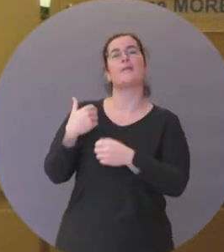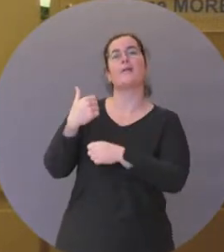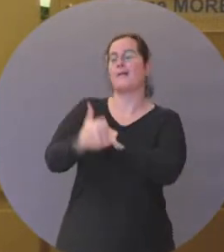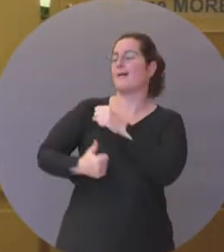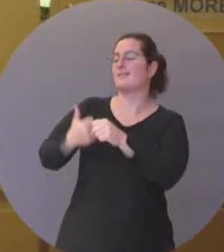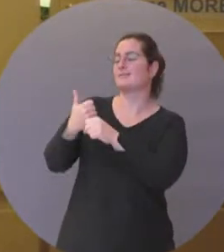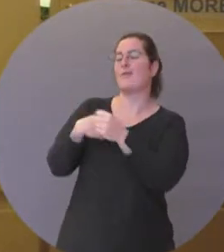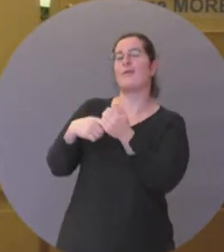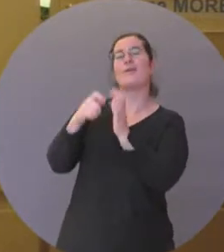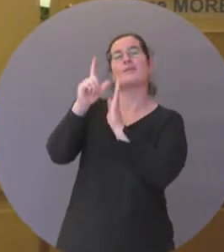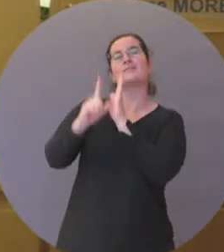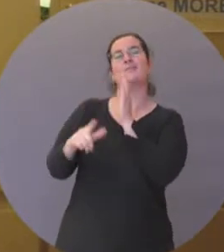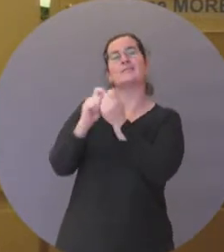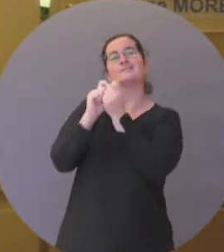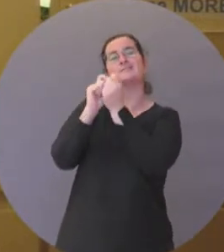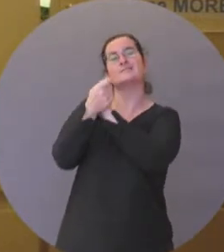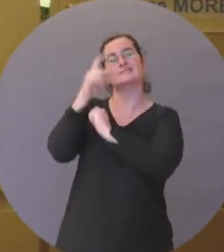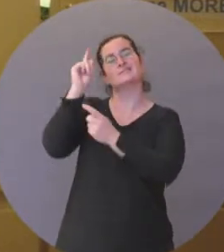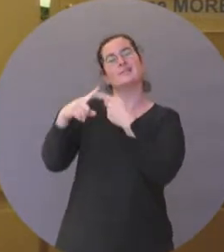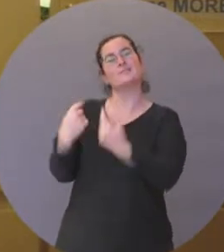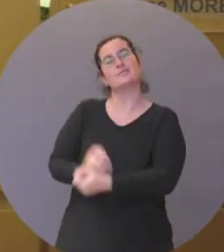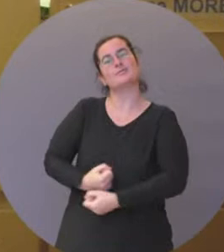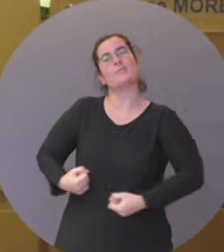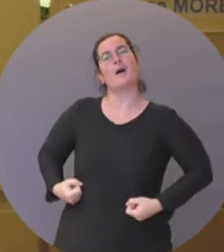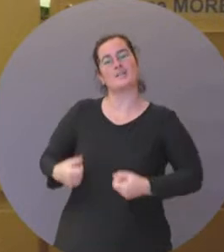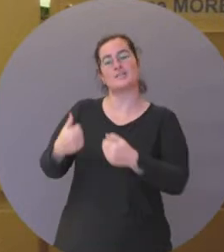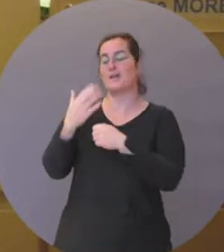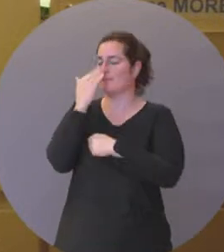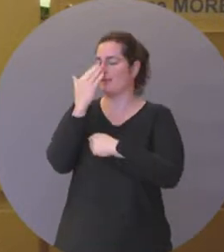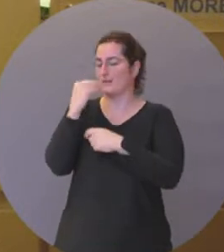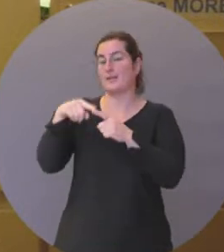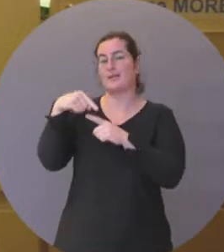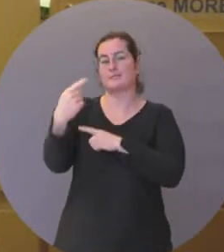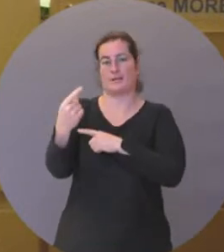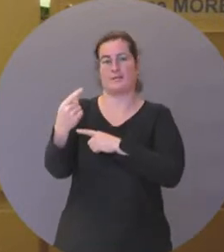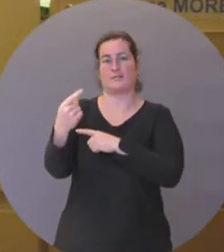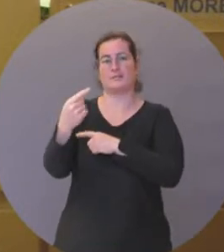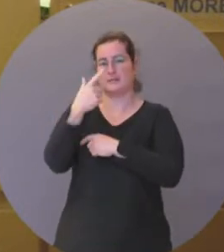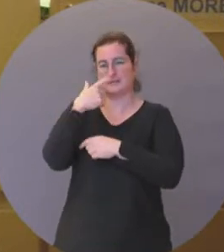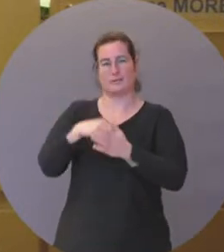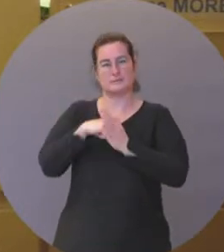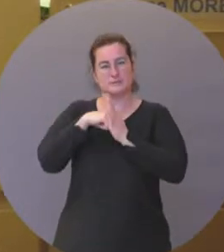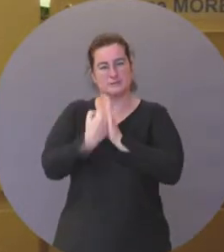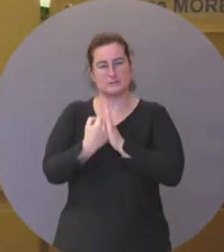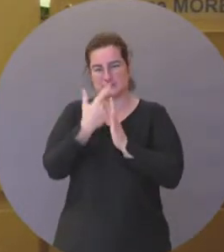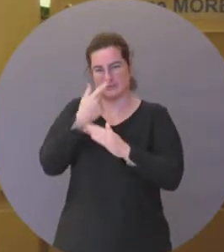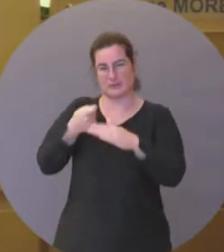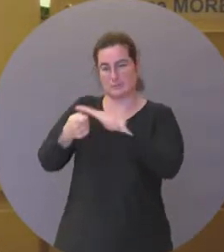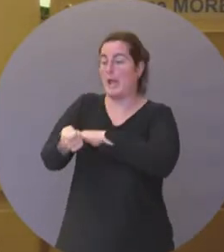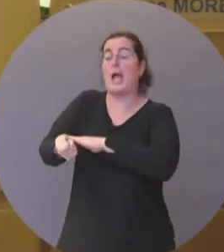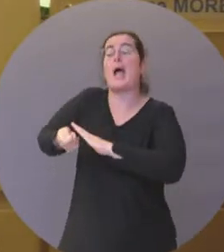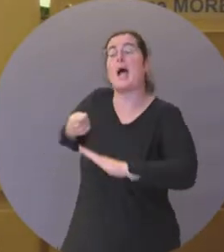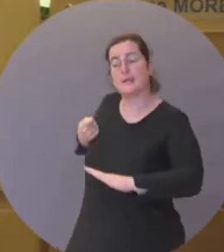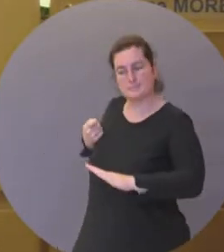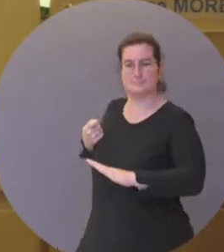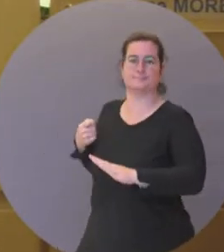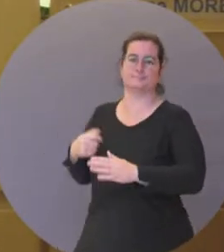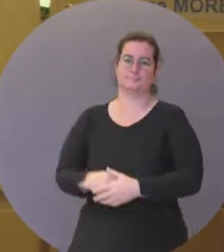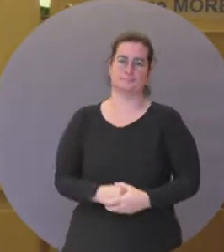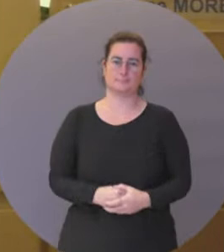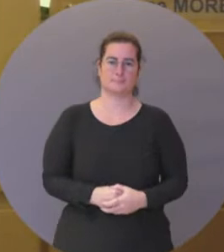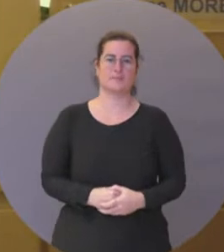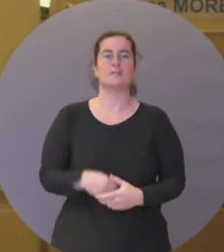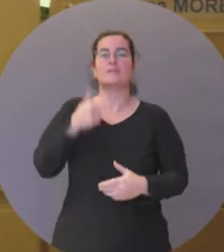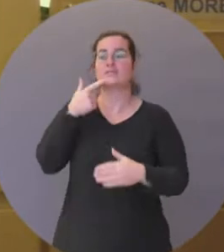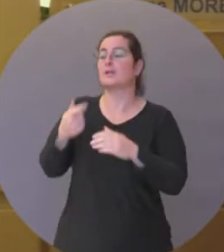prend effet au premier février prochain en entraînant un second durcissement des indemnisations relative cette fois à leur durée